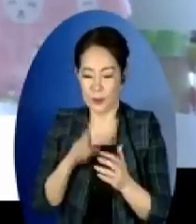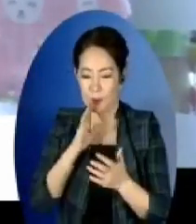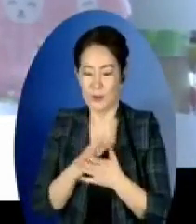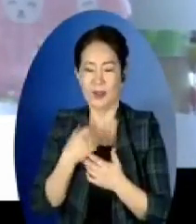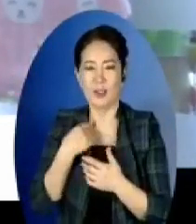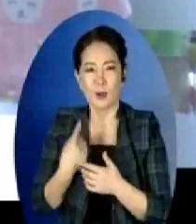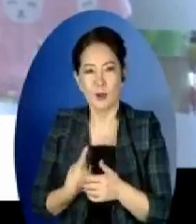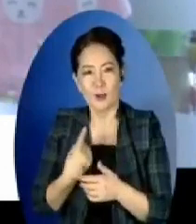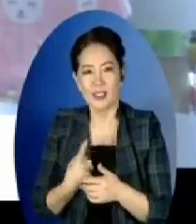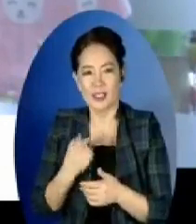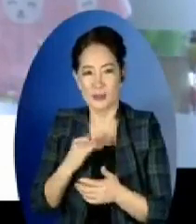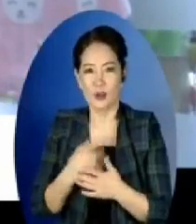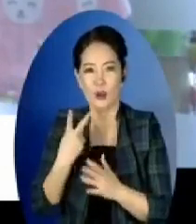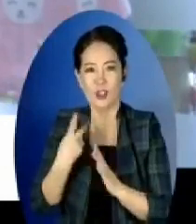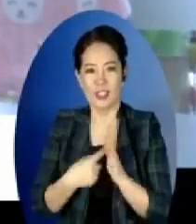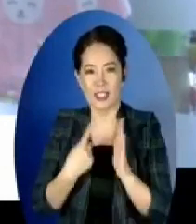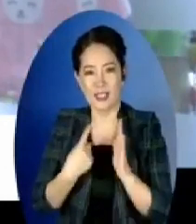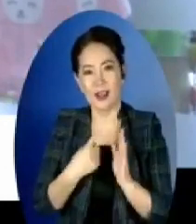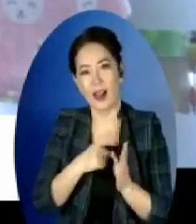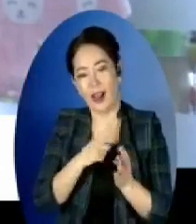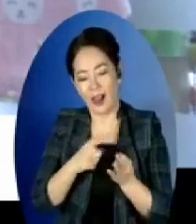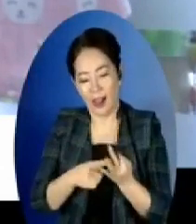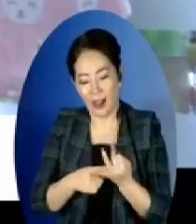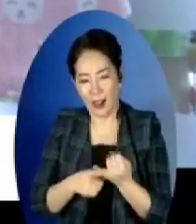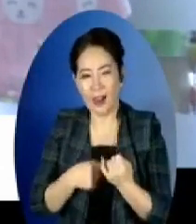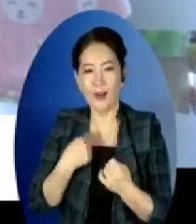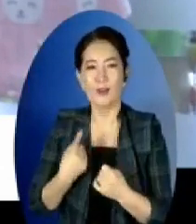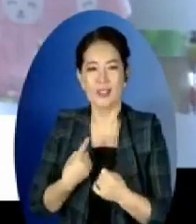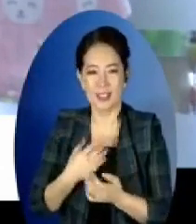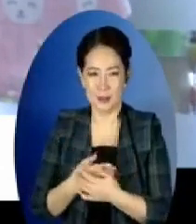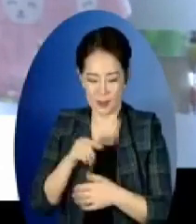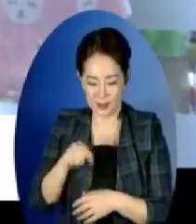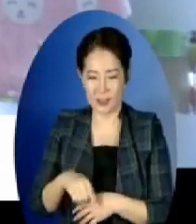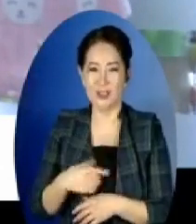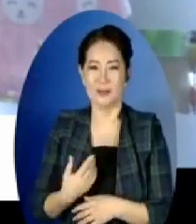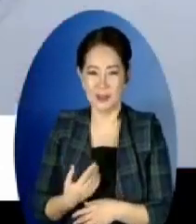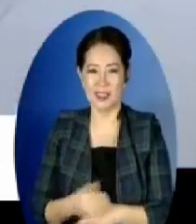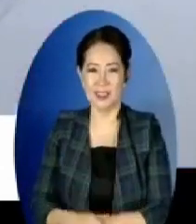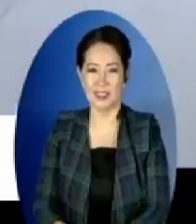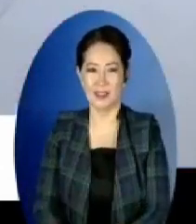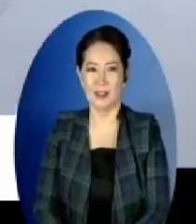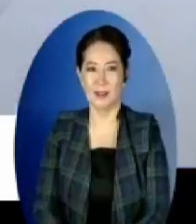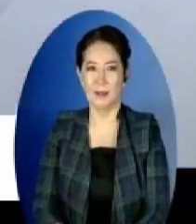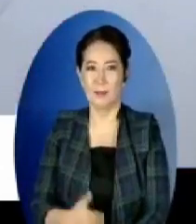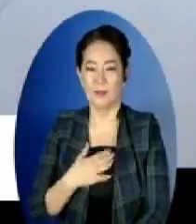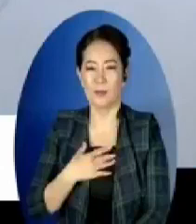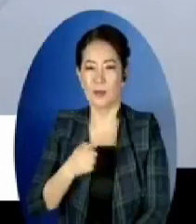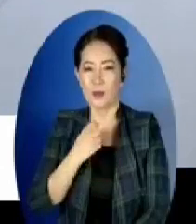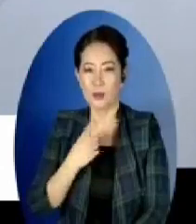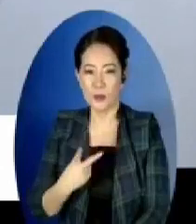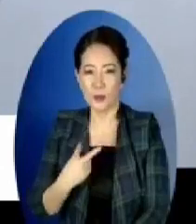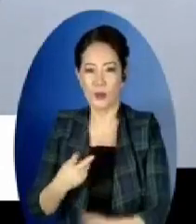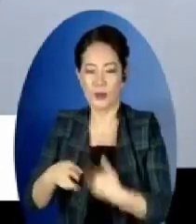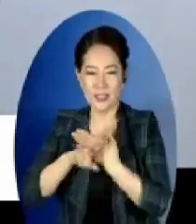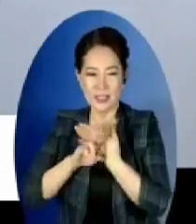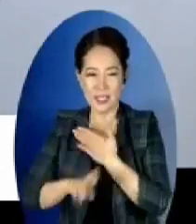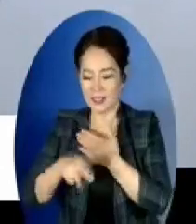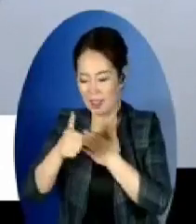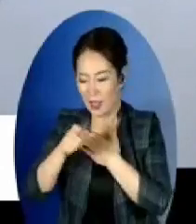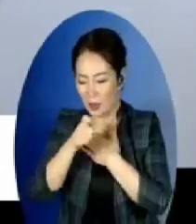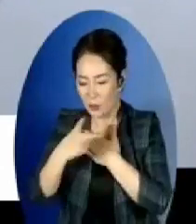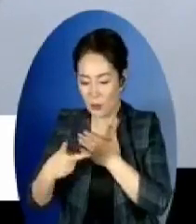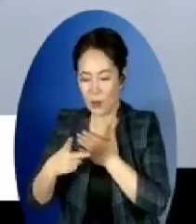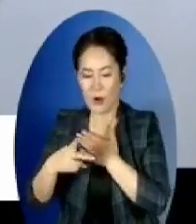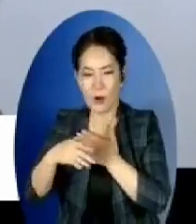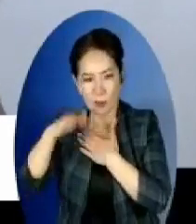Айгүй хүлээлтийн байдлаа. Одоо 2 сарын нэгнээс хулаад хүлээгээл. Өнөөдрийг хүрчээл байж байна да. Энэ хөвг цаашдаа тий сайн хүн болохын